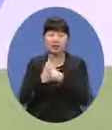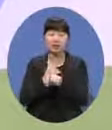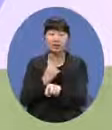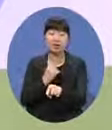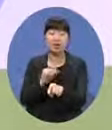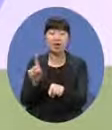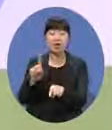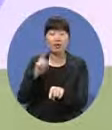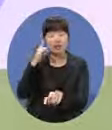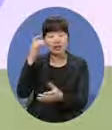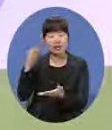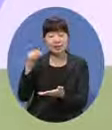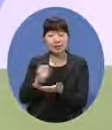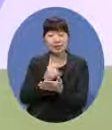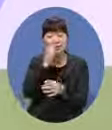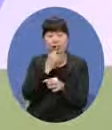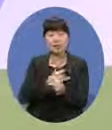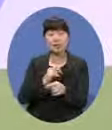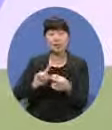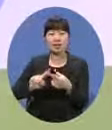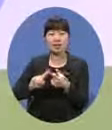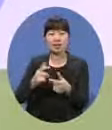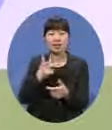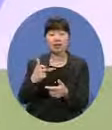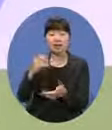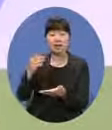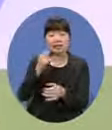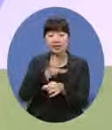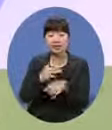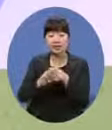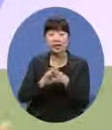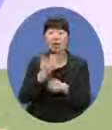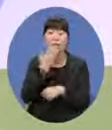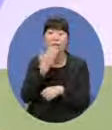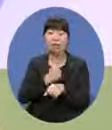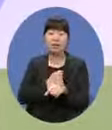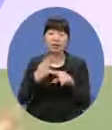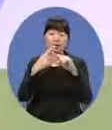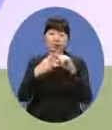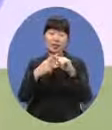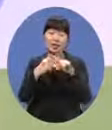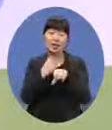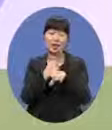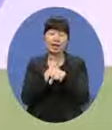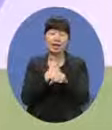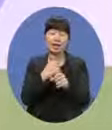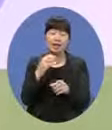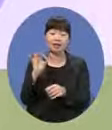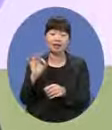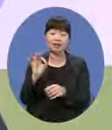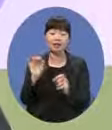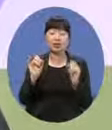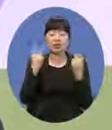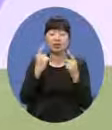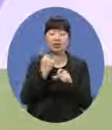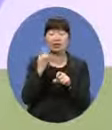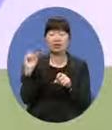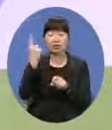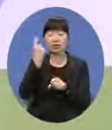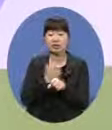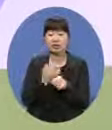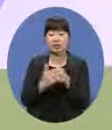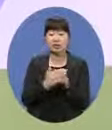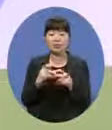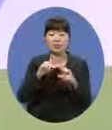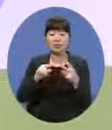자체가 어떤 가치를 가지고 있느냐 큰 가치를 가져 있으면 크겠죠 그걸 곱했을 곱한 값이 이제 동기라는 거거든요 근데 둘